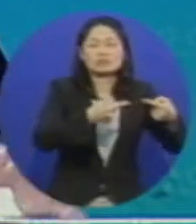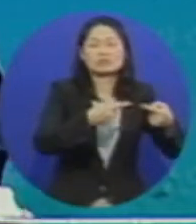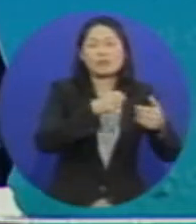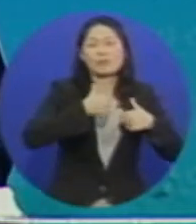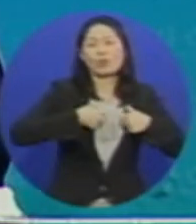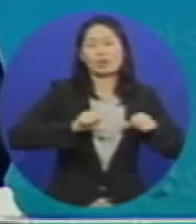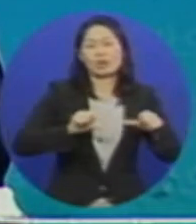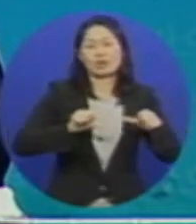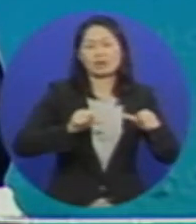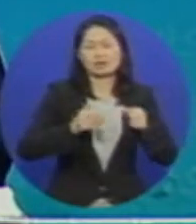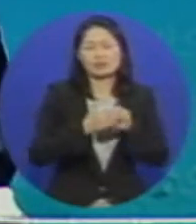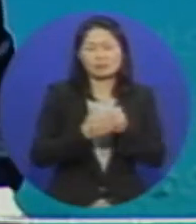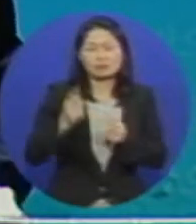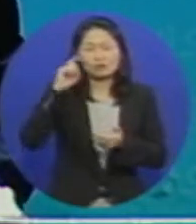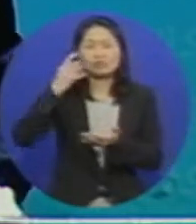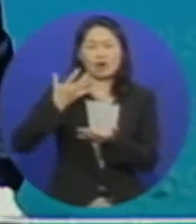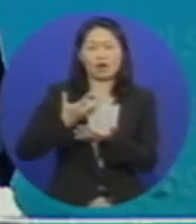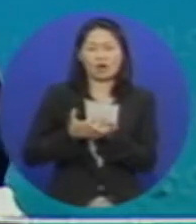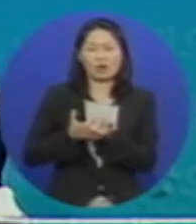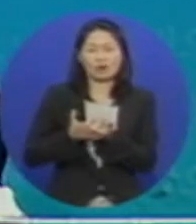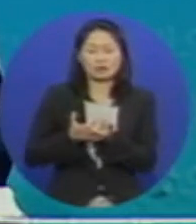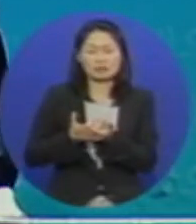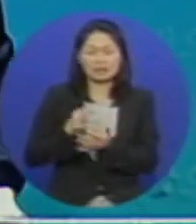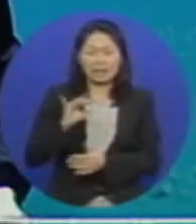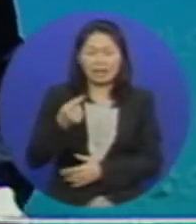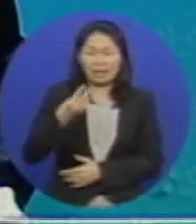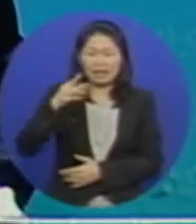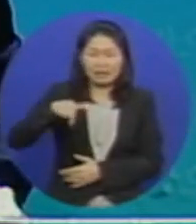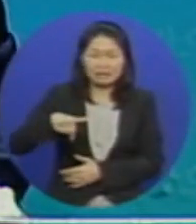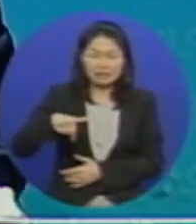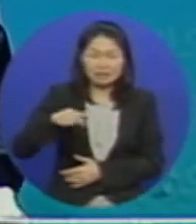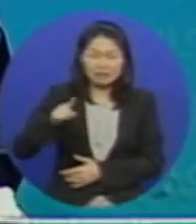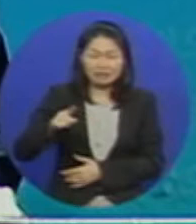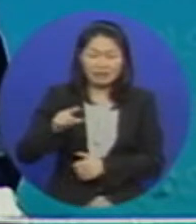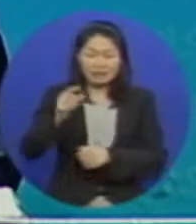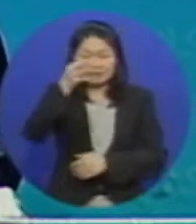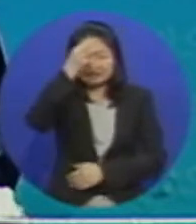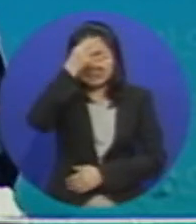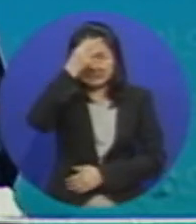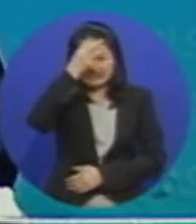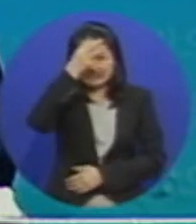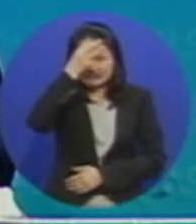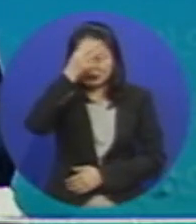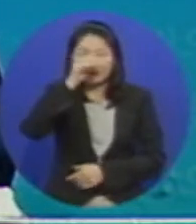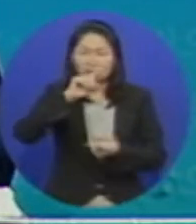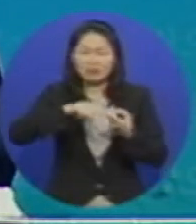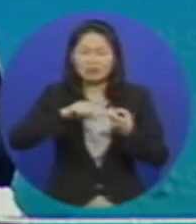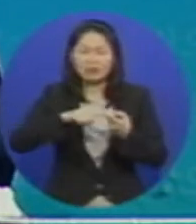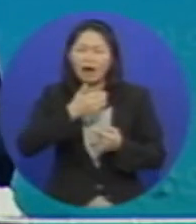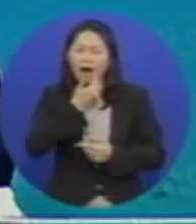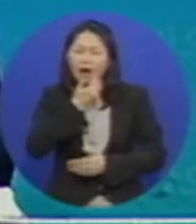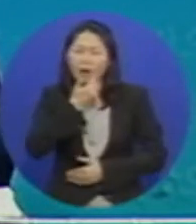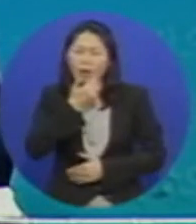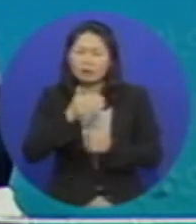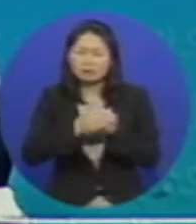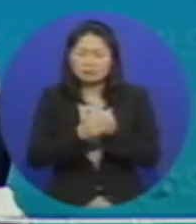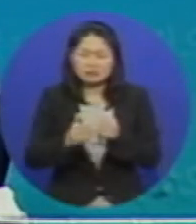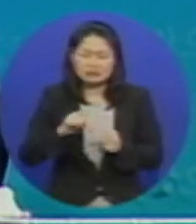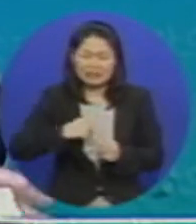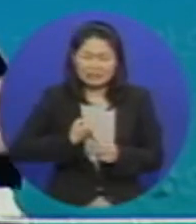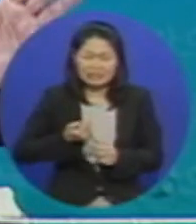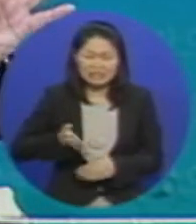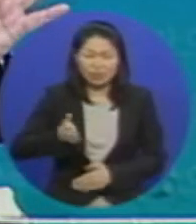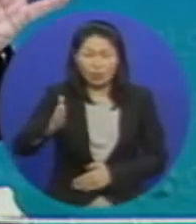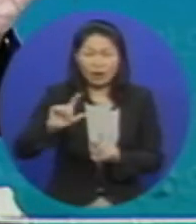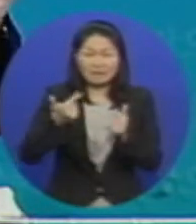때문에 충격이 되었어요 에르 우리들의 재능을 아까 왔던 사람들이 전공 종목은 아니지만